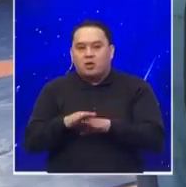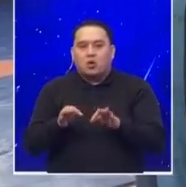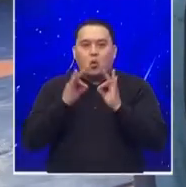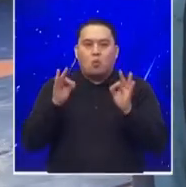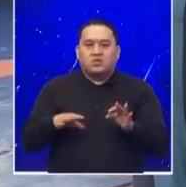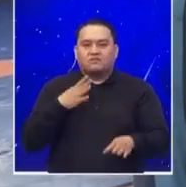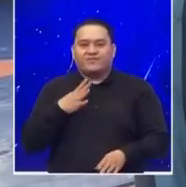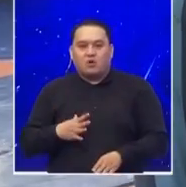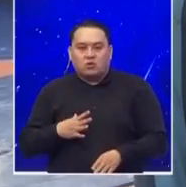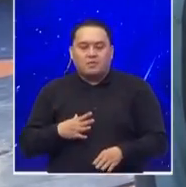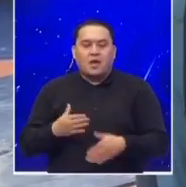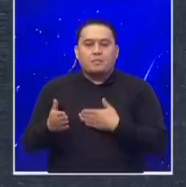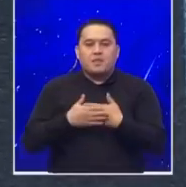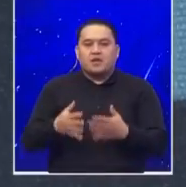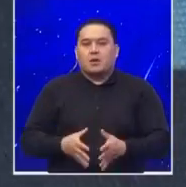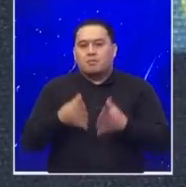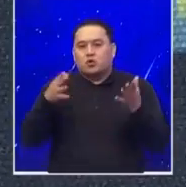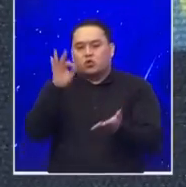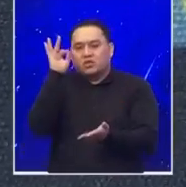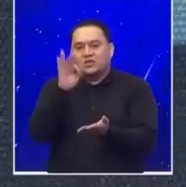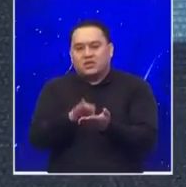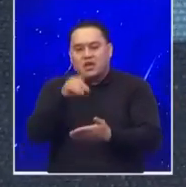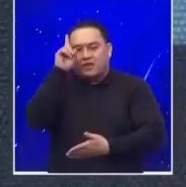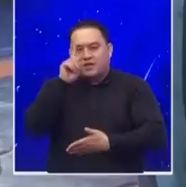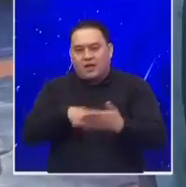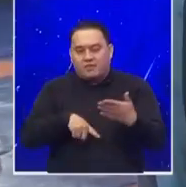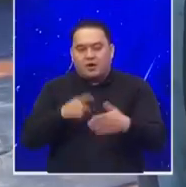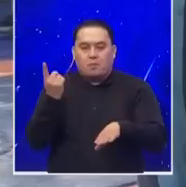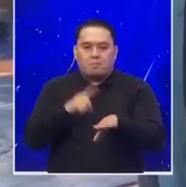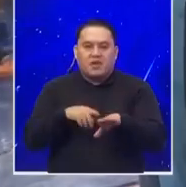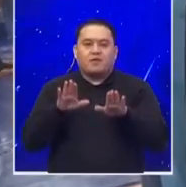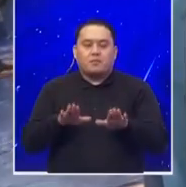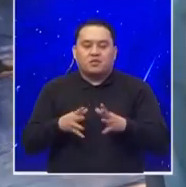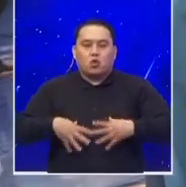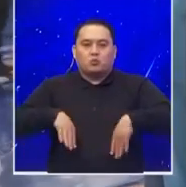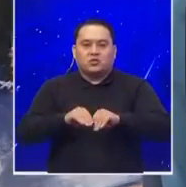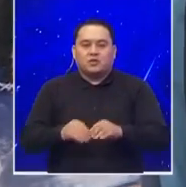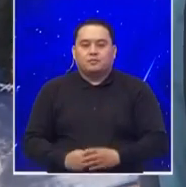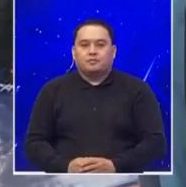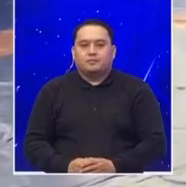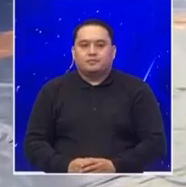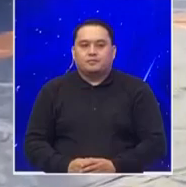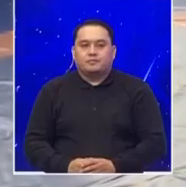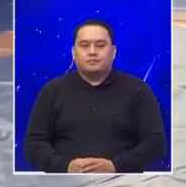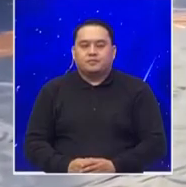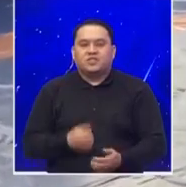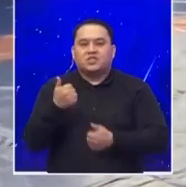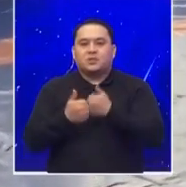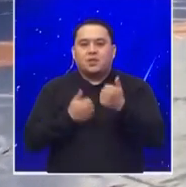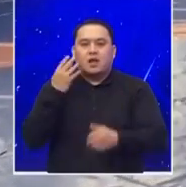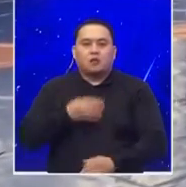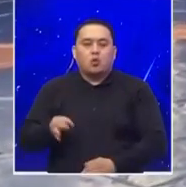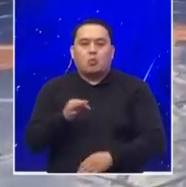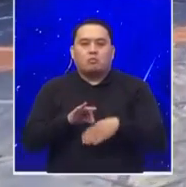и выносливость. Ставим перед собой большие цели и надеемся завоевать первое место в общекомандном зачете. Чемпионат Алматинской